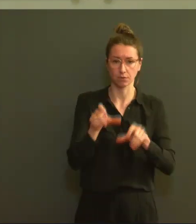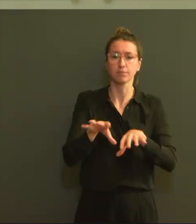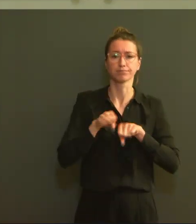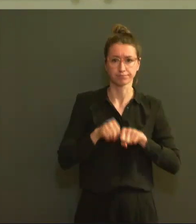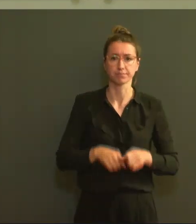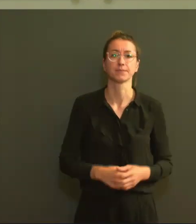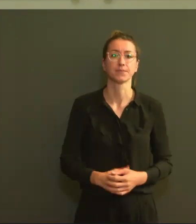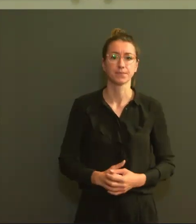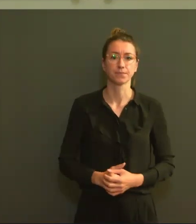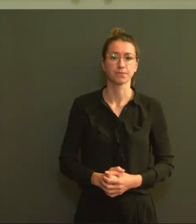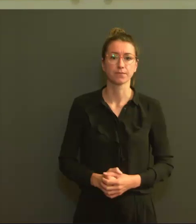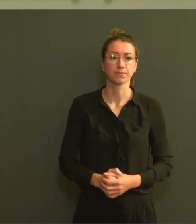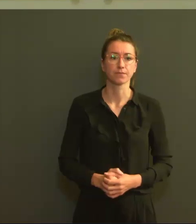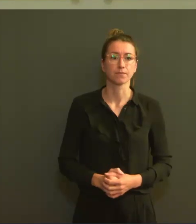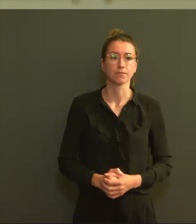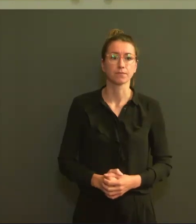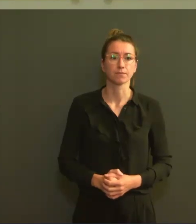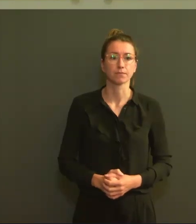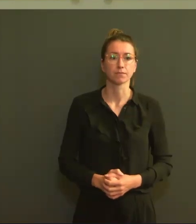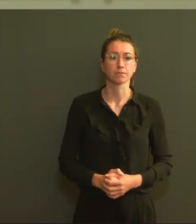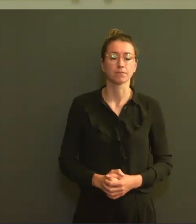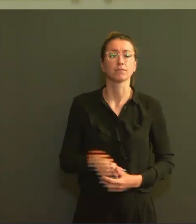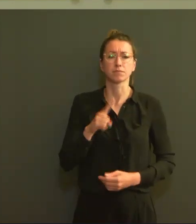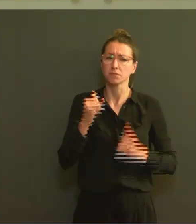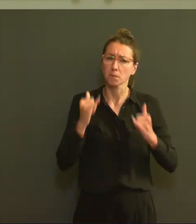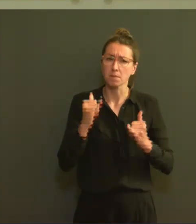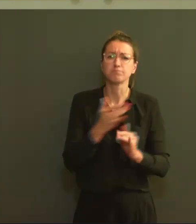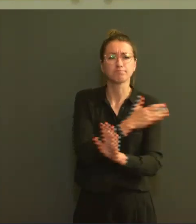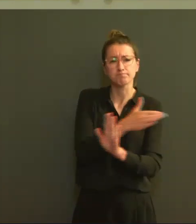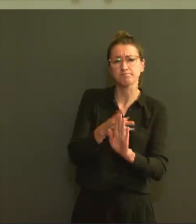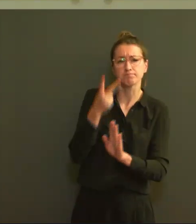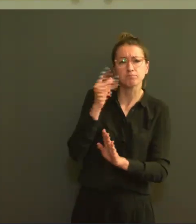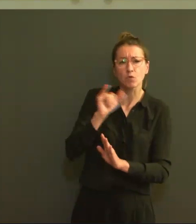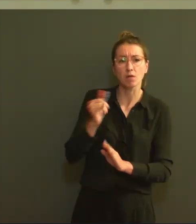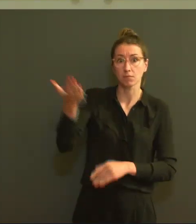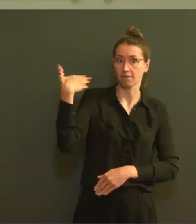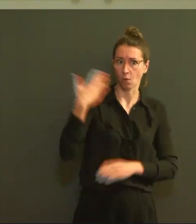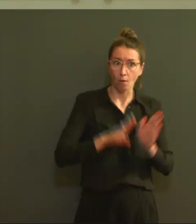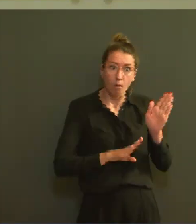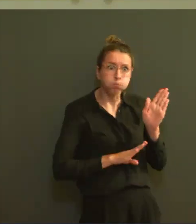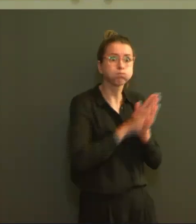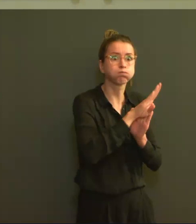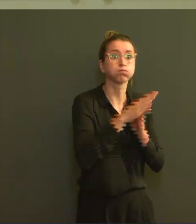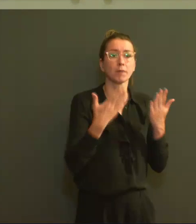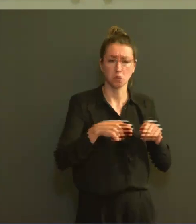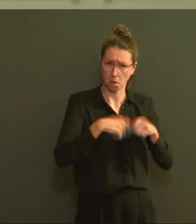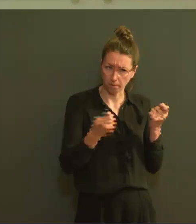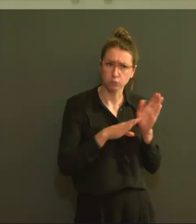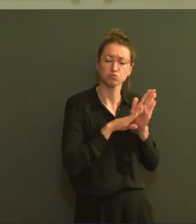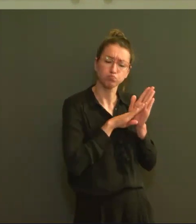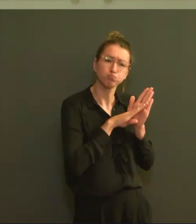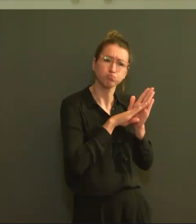Depuis plusieurs jours, cependant, on constate que cette hausse se stabilise et que la croissance exponentielle